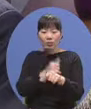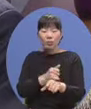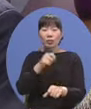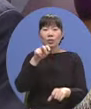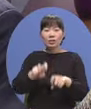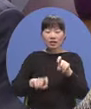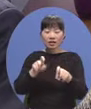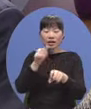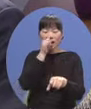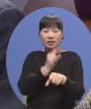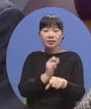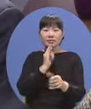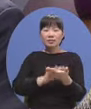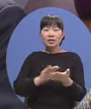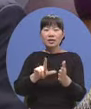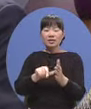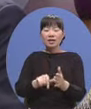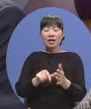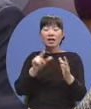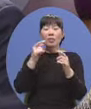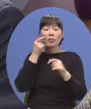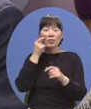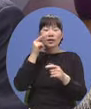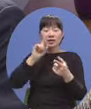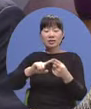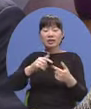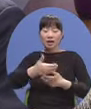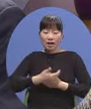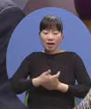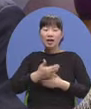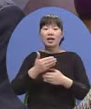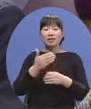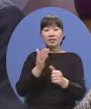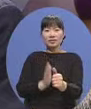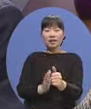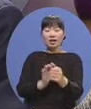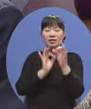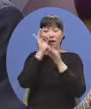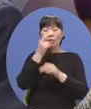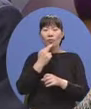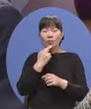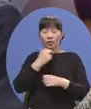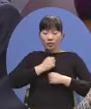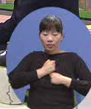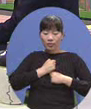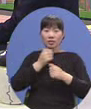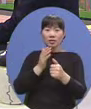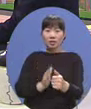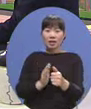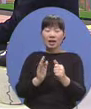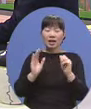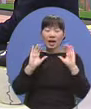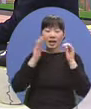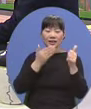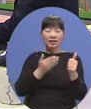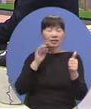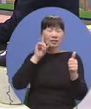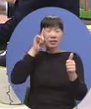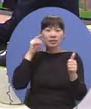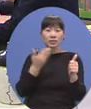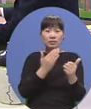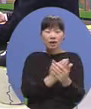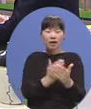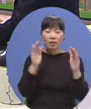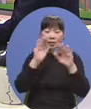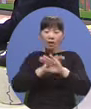애들이 있습니다. 그럴 때는 그렇게 못하게 그냥 안고 있으십시오. 그러면 사고 나지 않게 조심하시고 애들한테 스트레스를 주지 마세요. 너 밤에